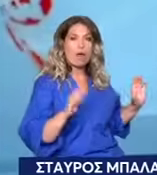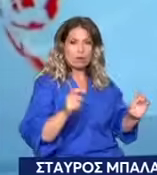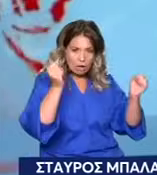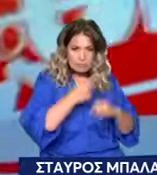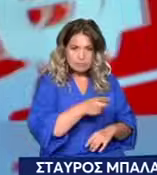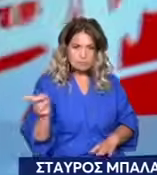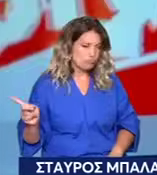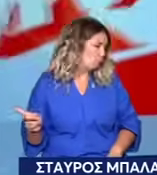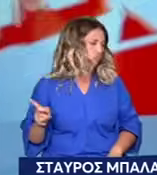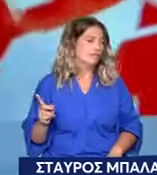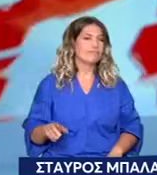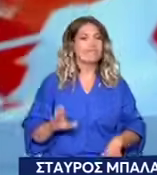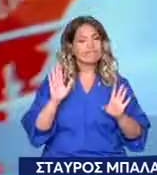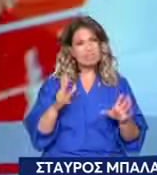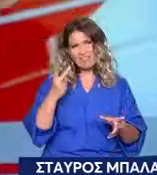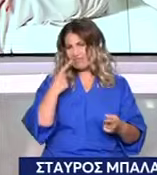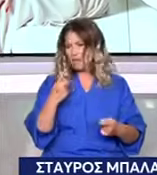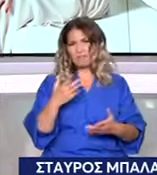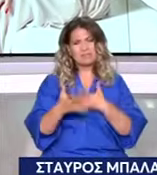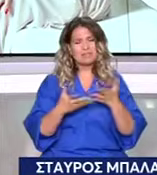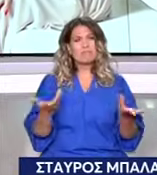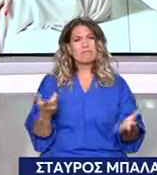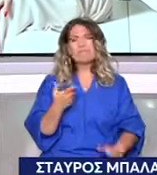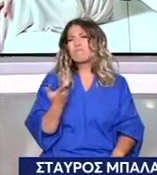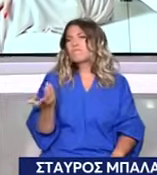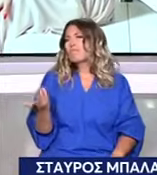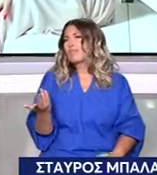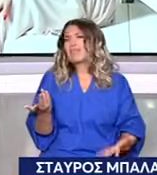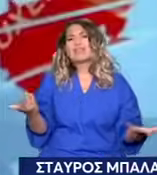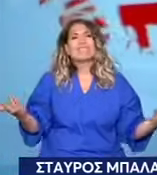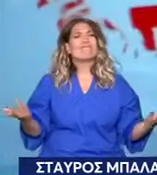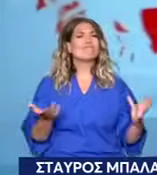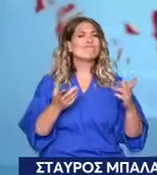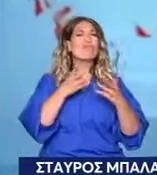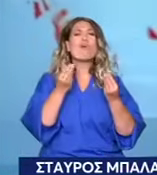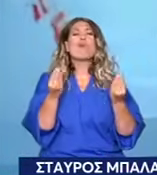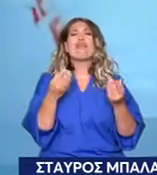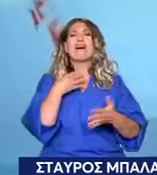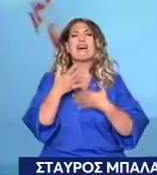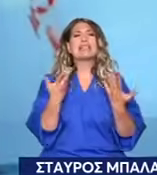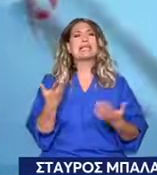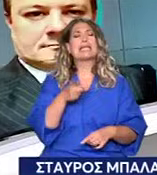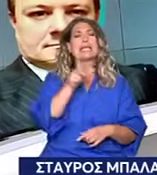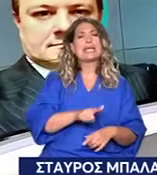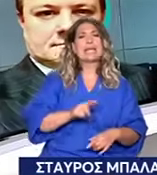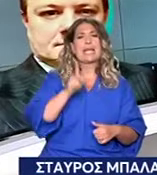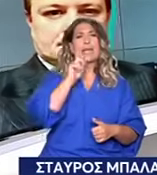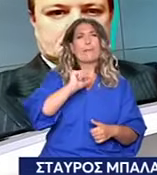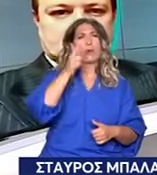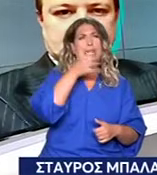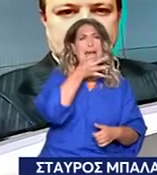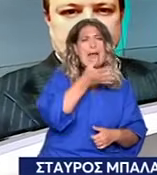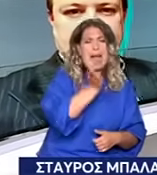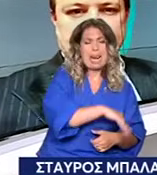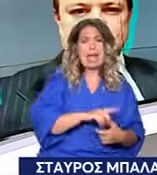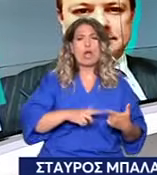παρακάτω. Πολλά. Και για την κόρη του από τον πρώτο του γάμο και τις σπουδές της. Αλλά αυτό που έχει σημασία είναι ότι η ίδια λέει και